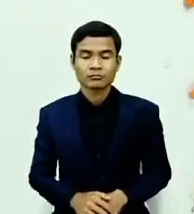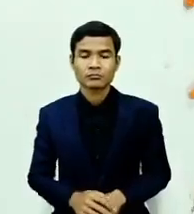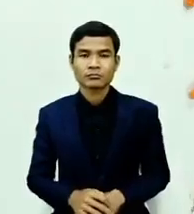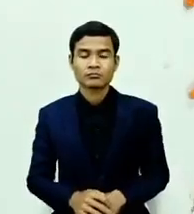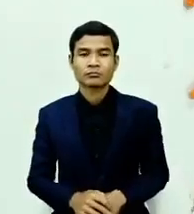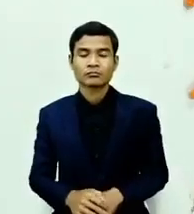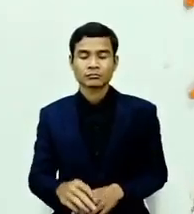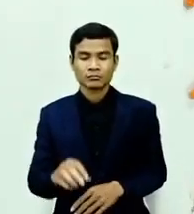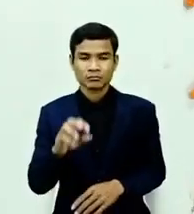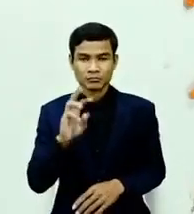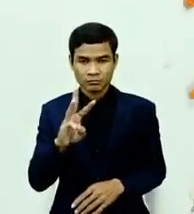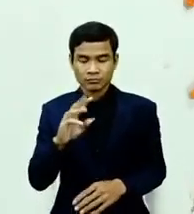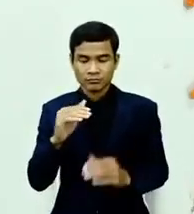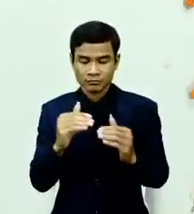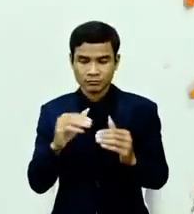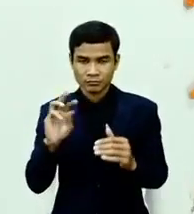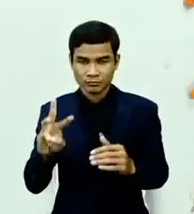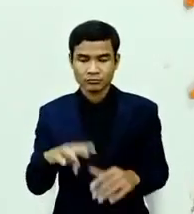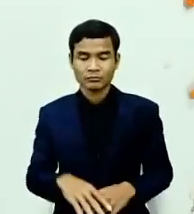ចា3ណា